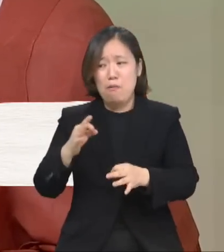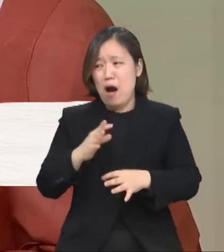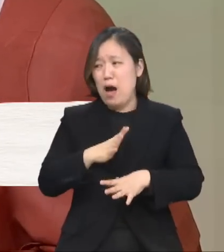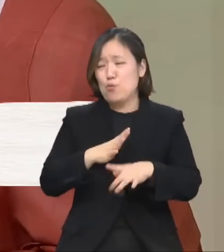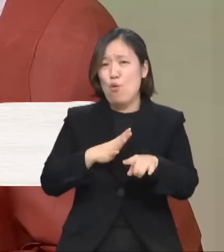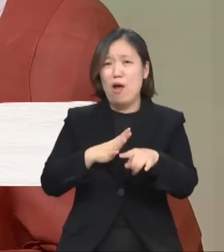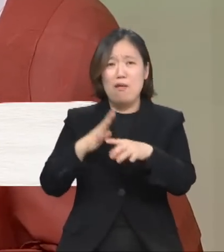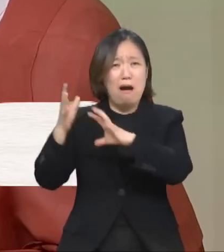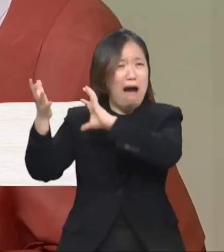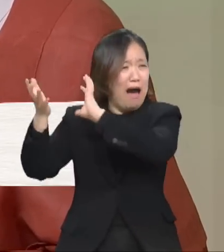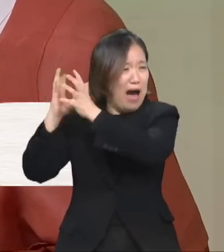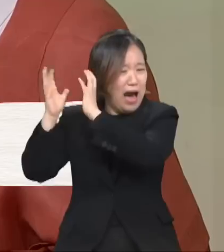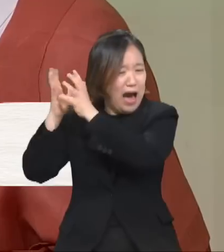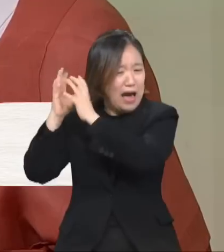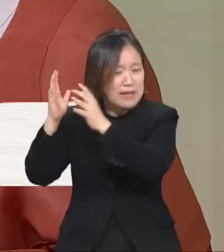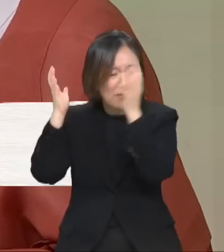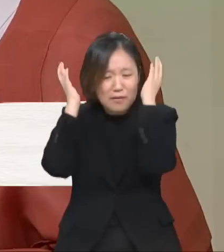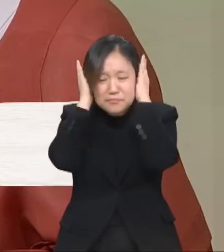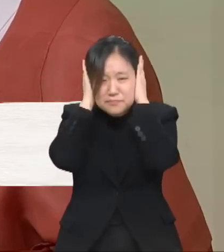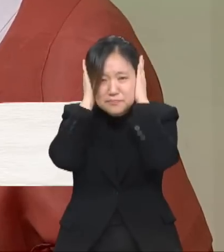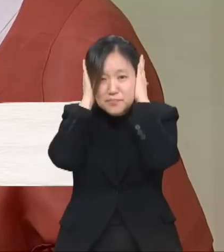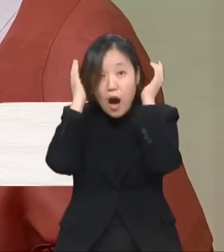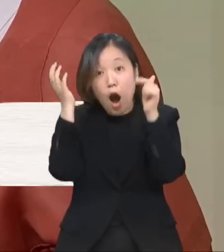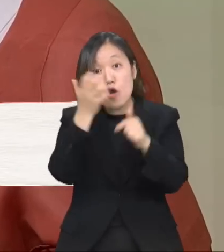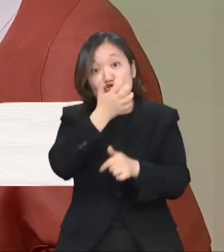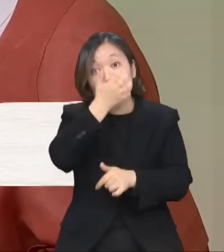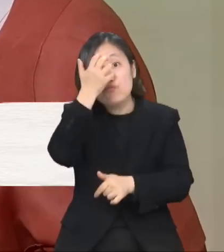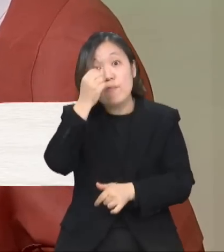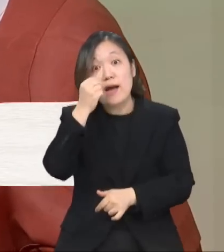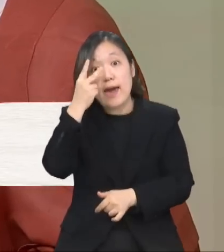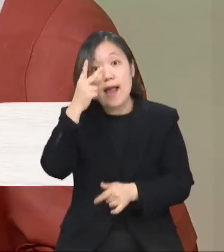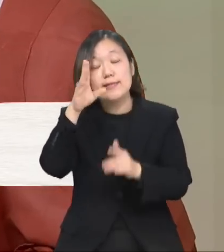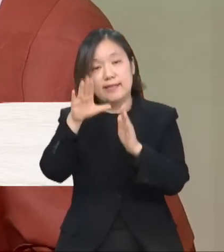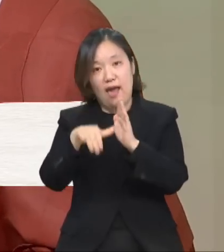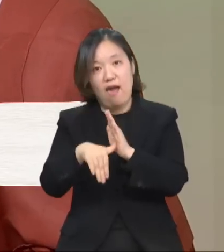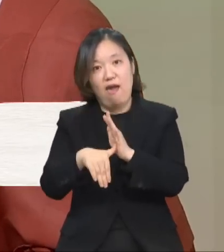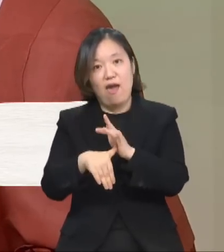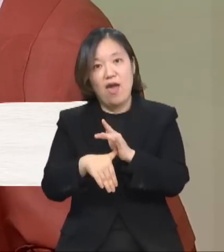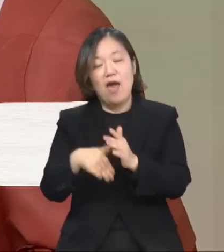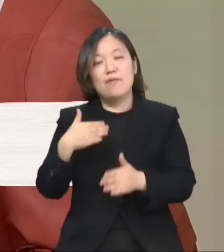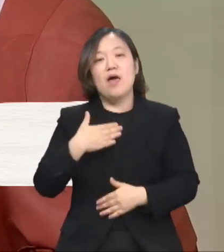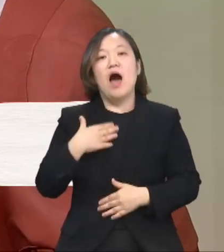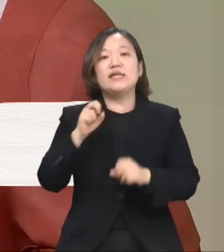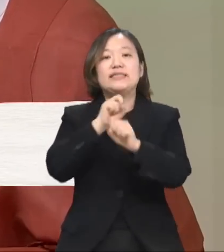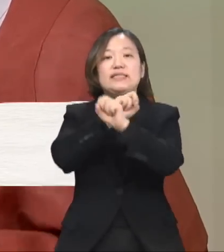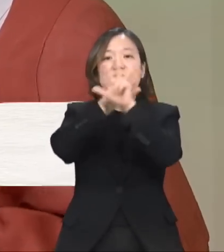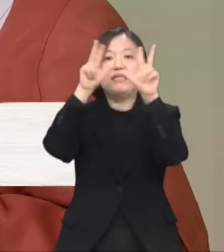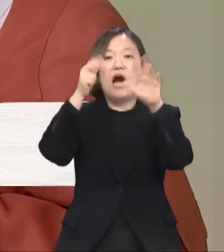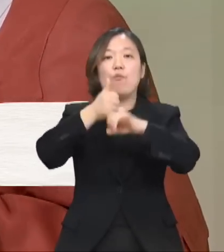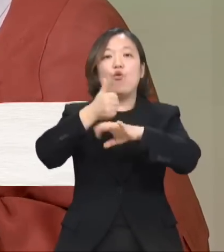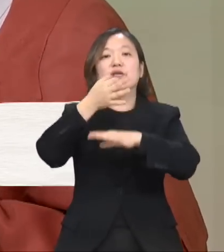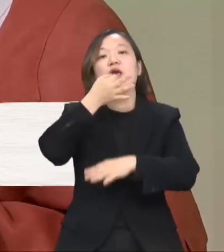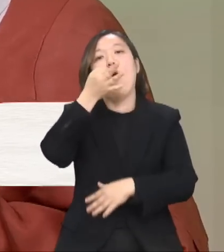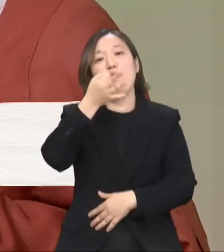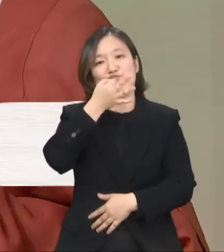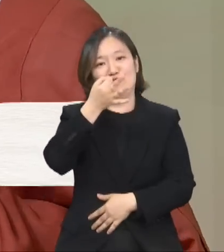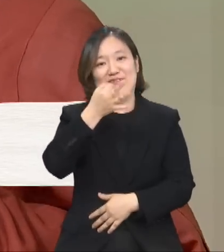놀라서 귀를 막으며 꿈에서 깨우는데 입으로 지장보살을 염불하고 있었습니다 뭐